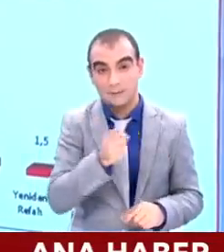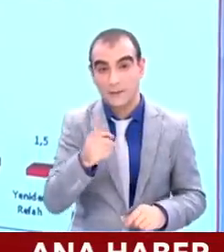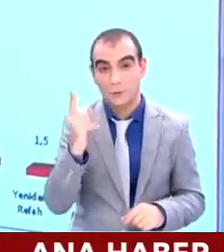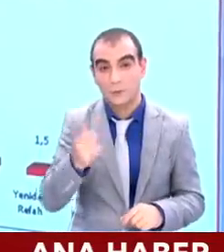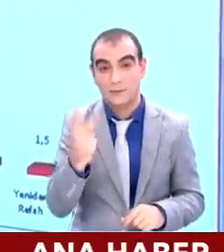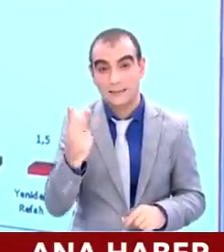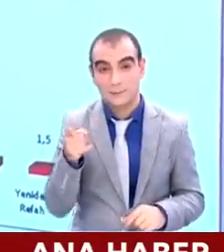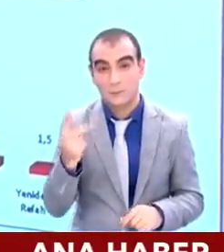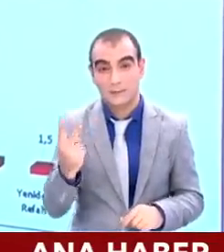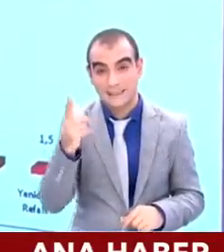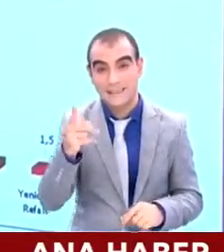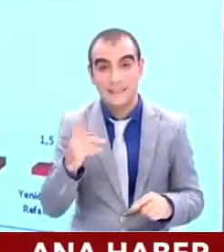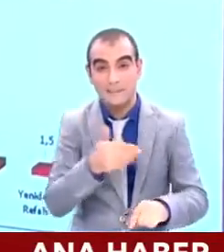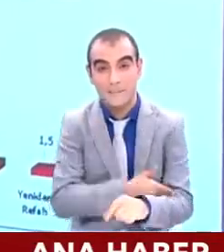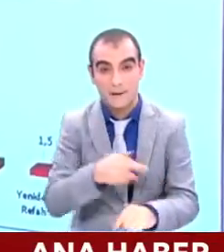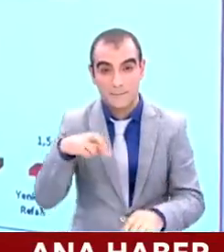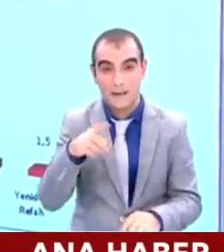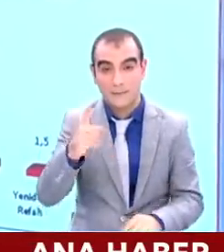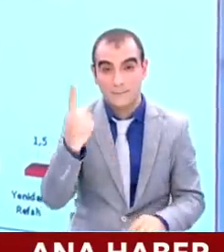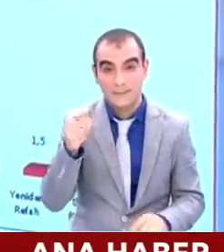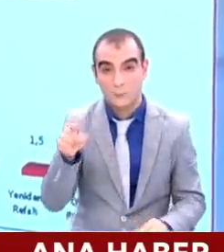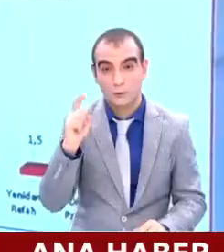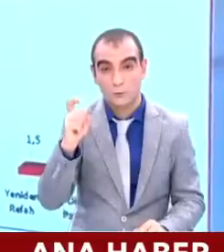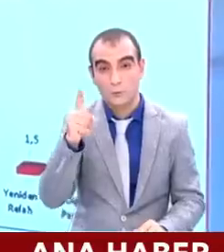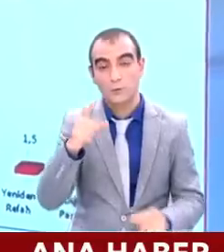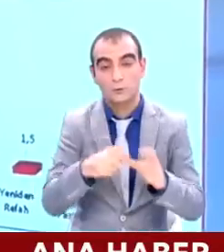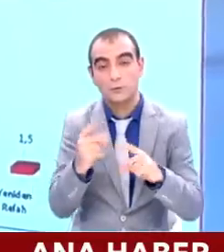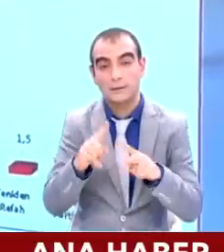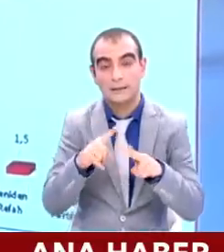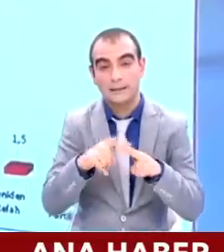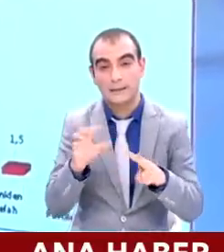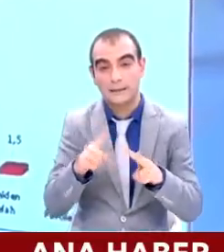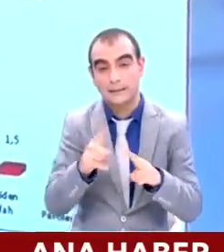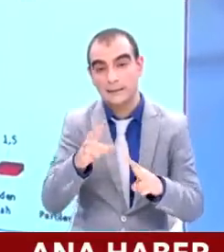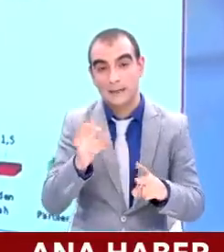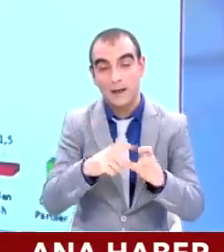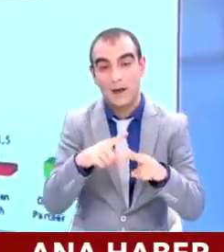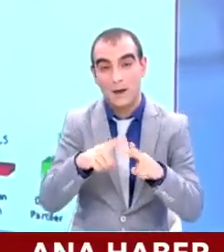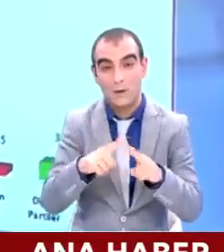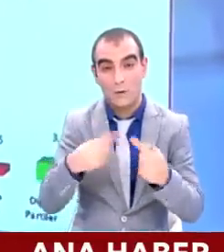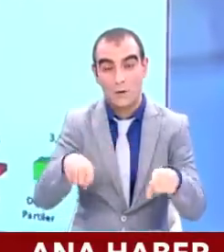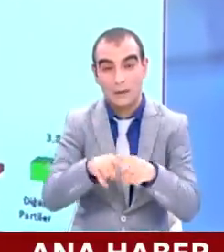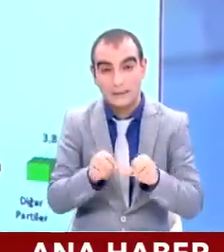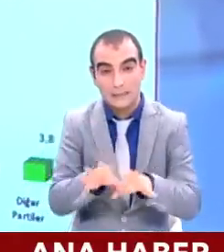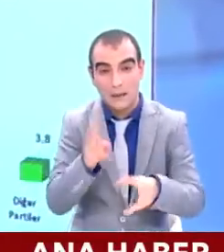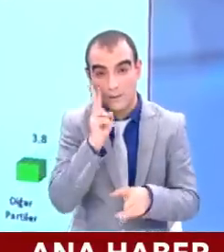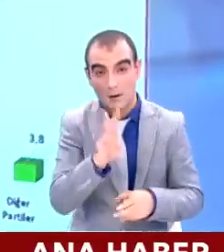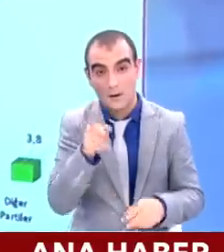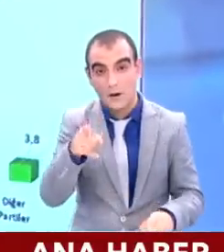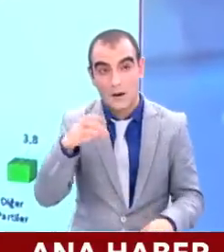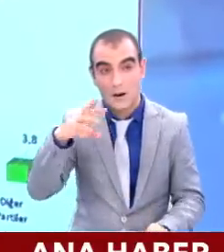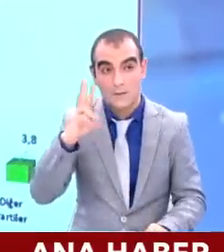%2.7 Muharrem İnce %1.9 Sinan o an bu arada partilere dağılımına baktığımız zaman AK Parti